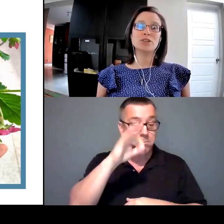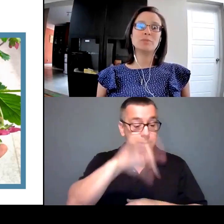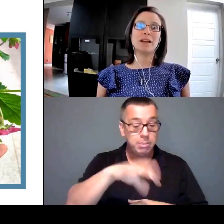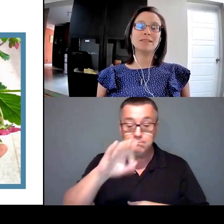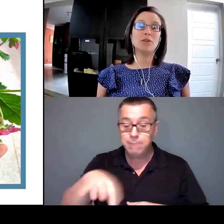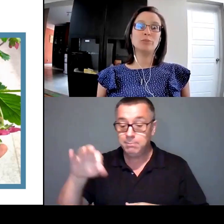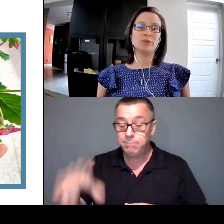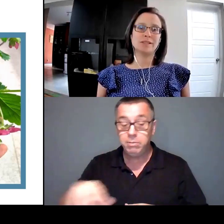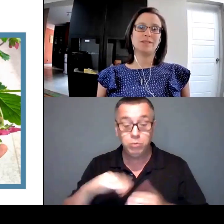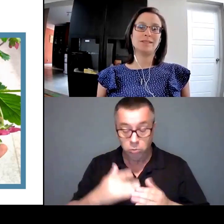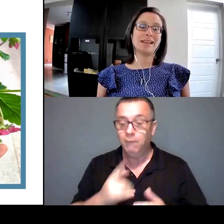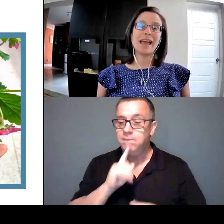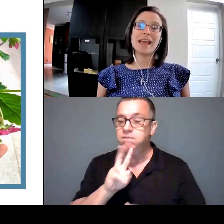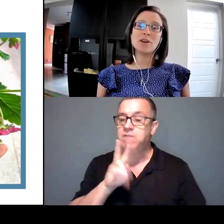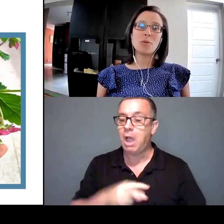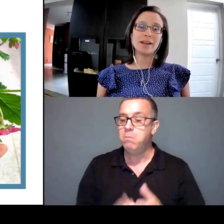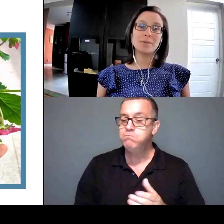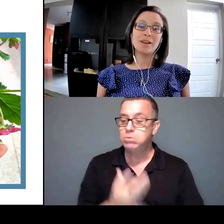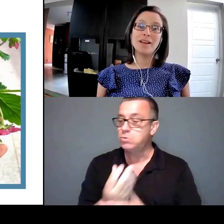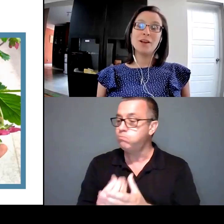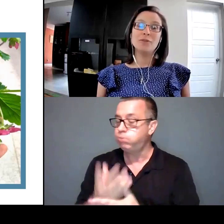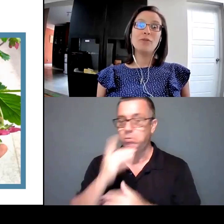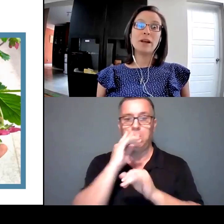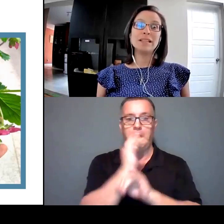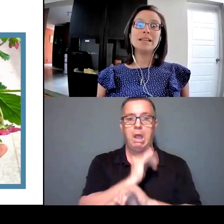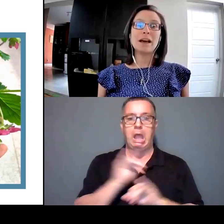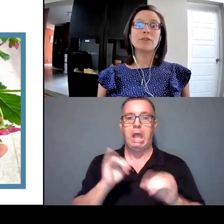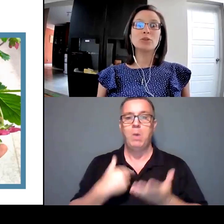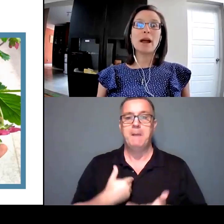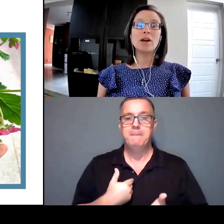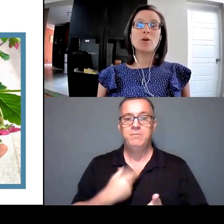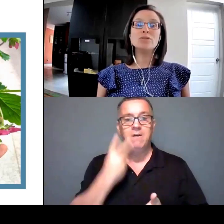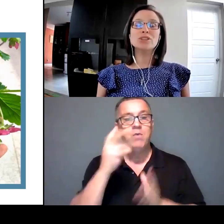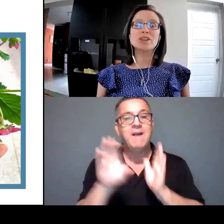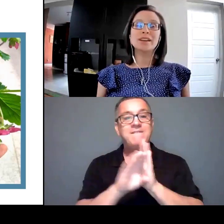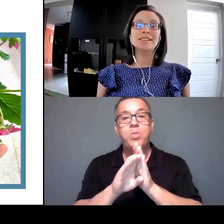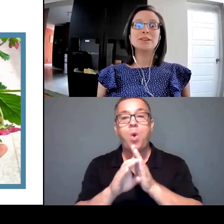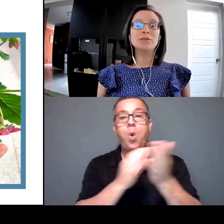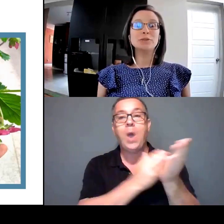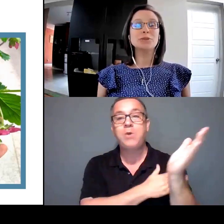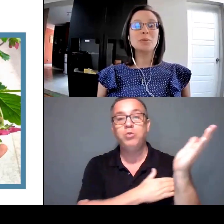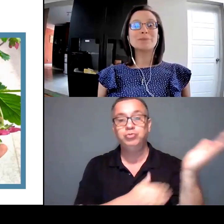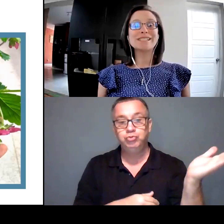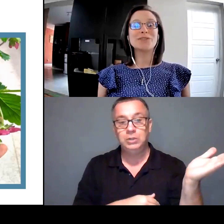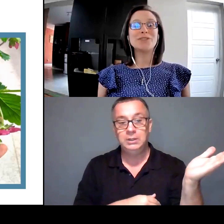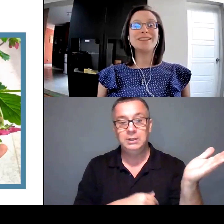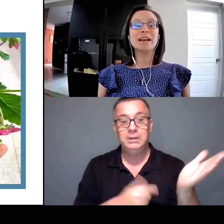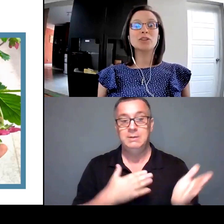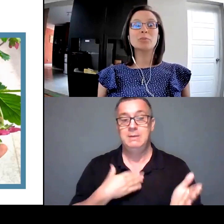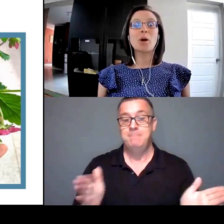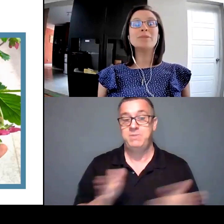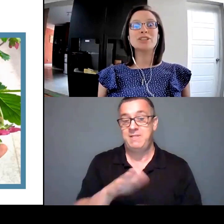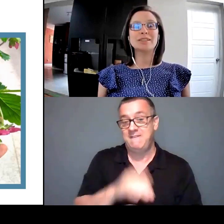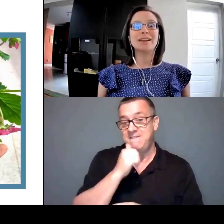ce que j'ai planté a poussé. C'était incroyable. Vous voyez la photo à gauche, c'est une photo de ma petite fille dans